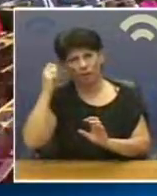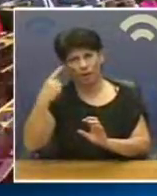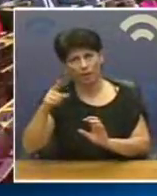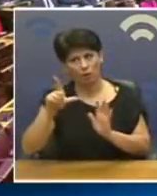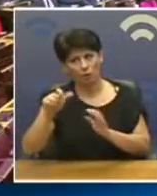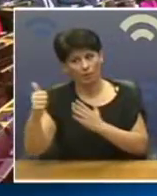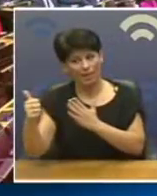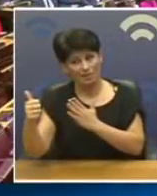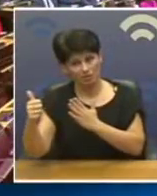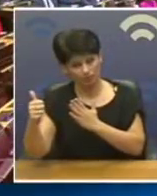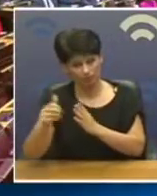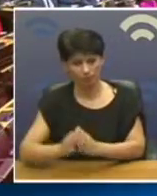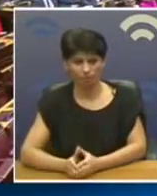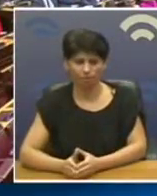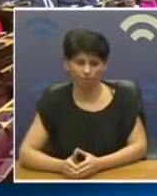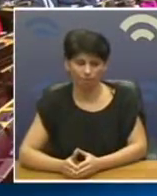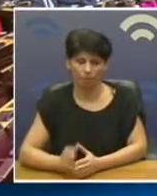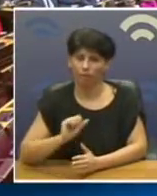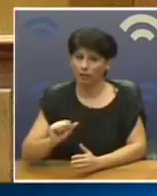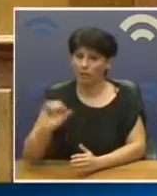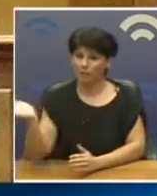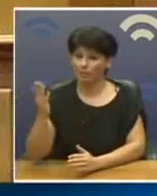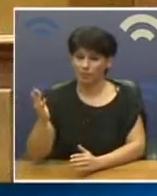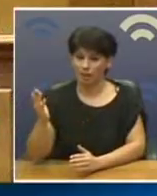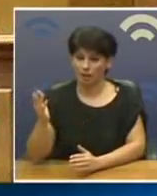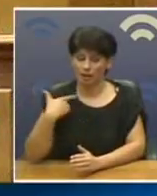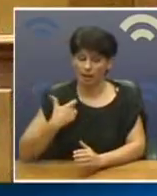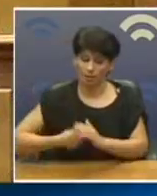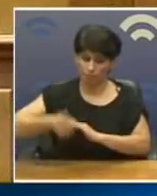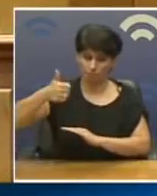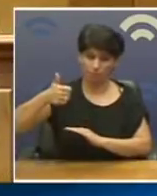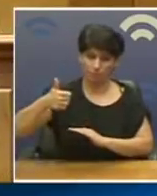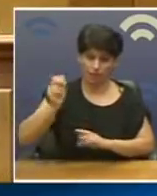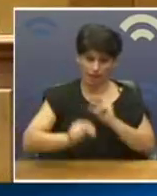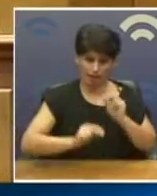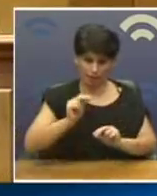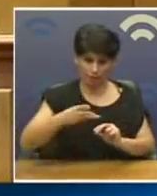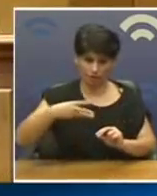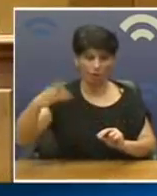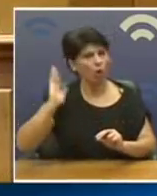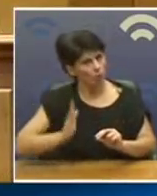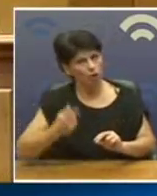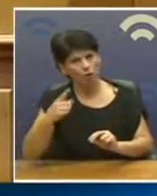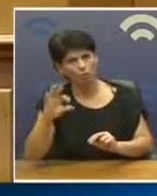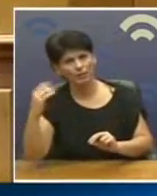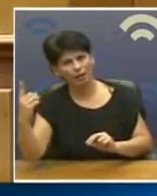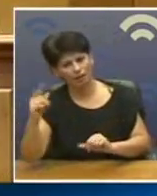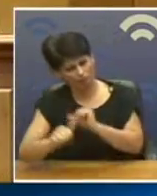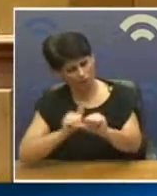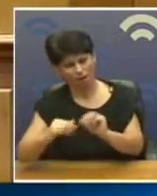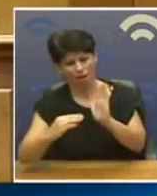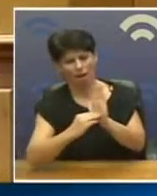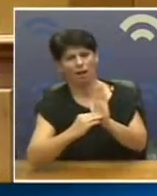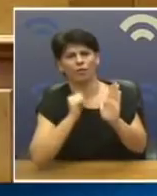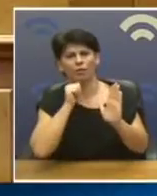176. Υπό το φόβο ότι αν κέρδιζε τις εκλογές ο ΣΥΡΙΖΑ, θα μπορούσε με 151 να αλλάξει το άρθρο του